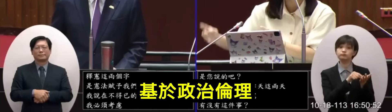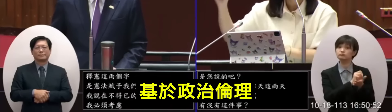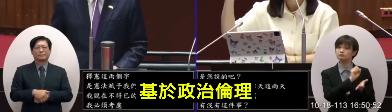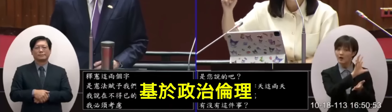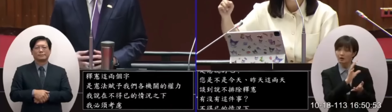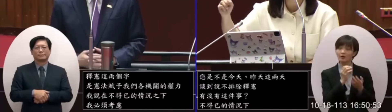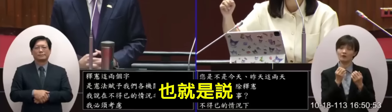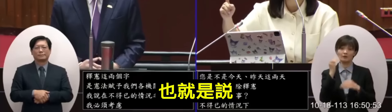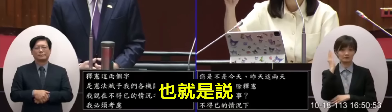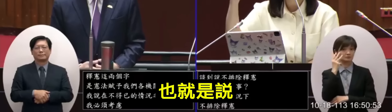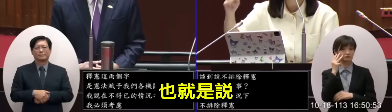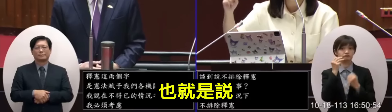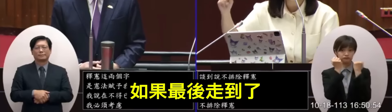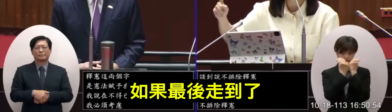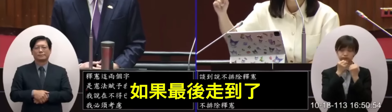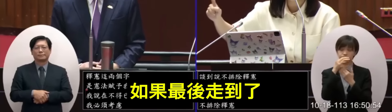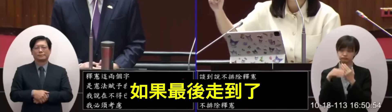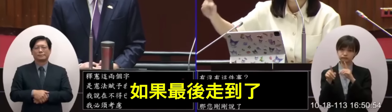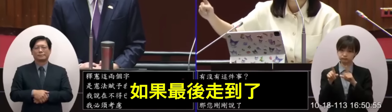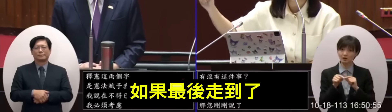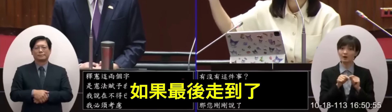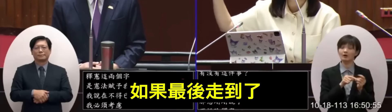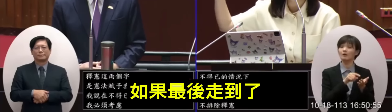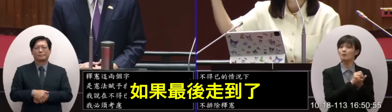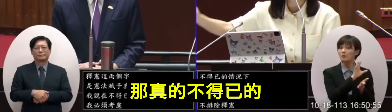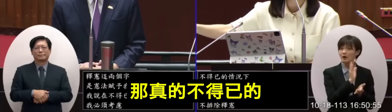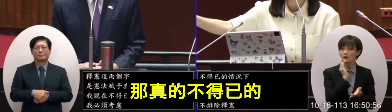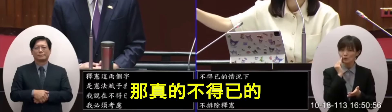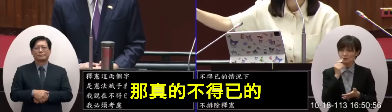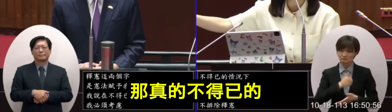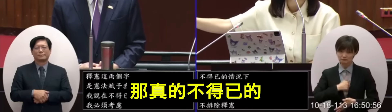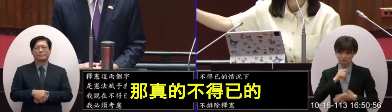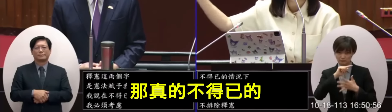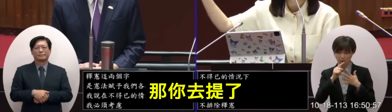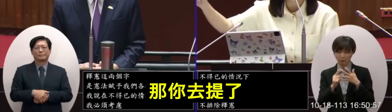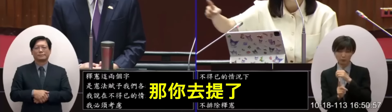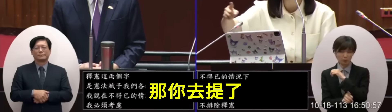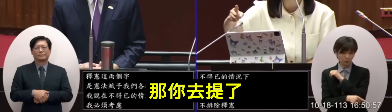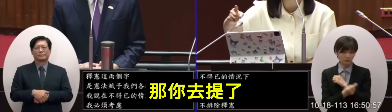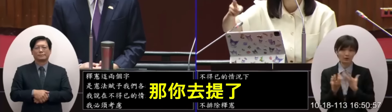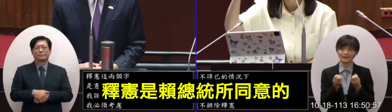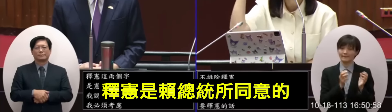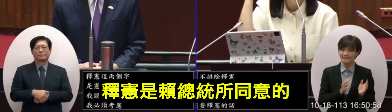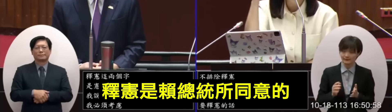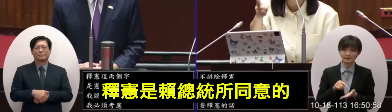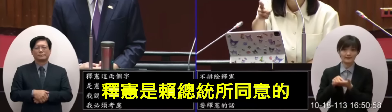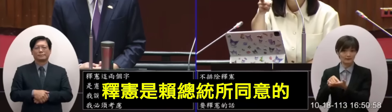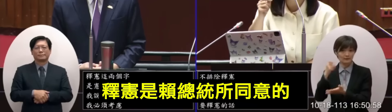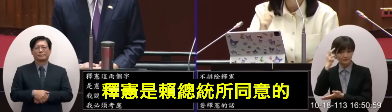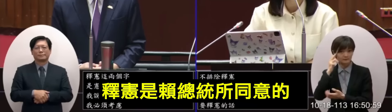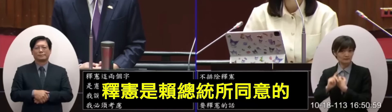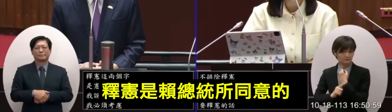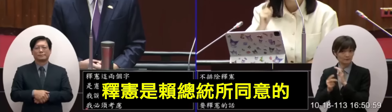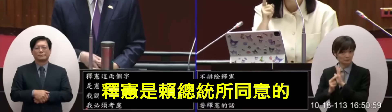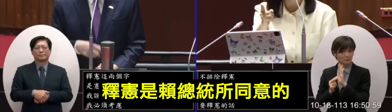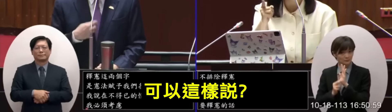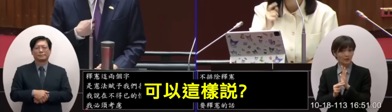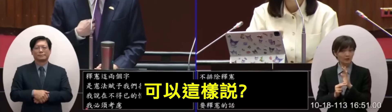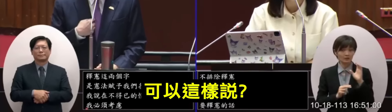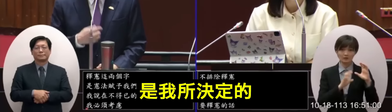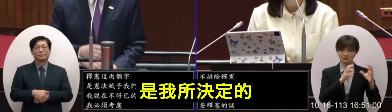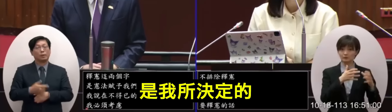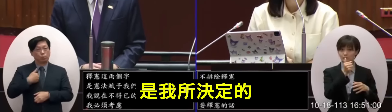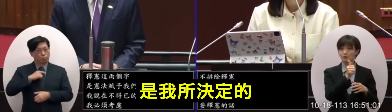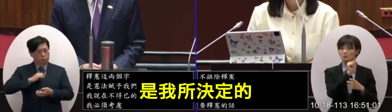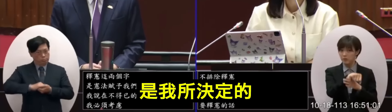治伦理。也就是说，如果最后走到了那真的不得已的那一步，你去提了释宪，是赖总统所同意的，可以这